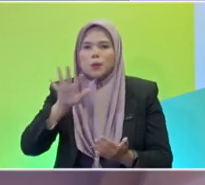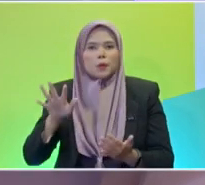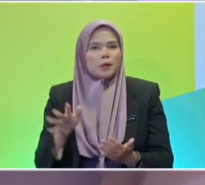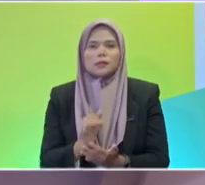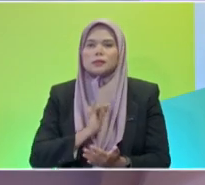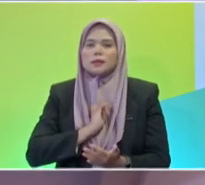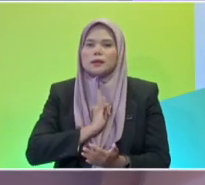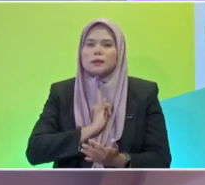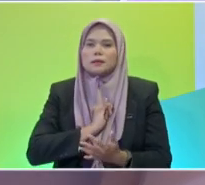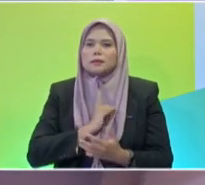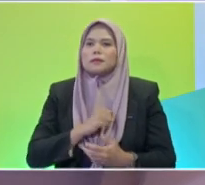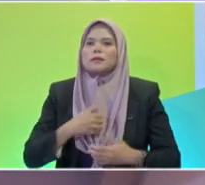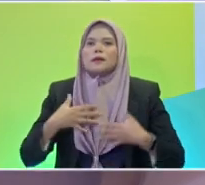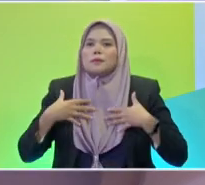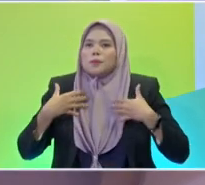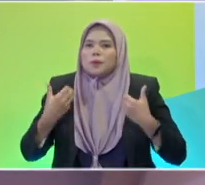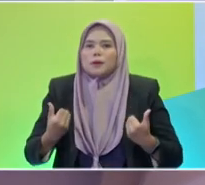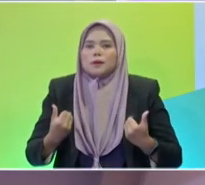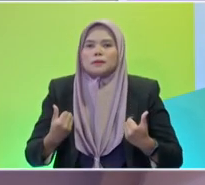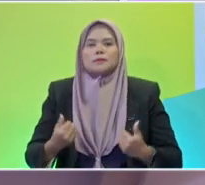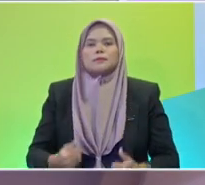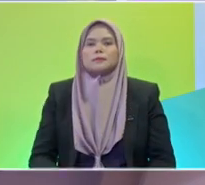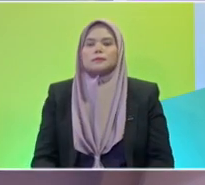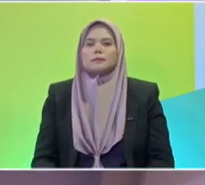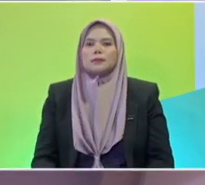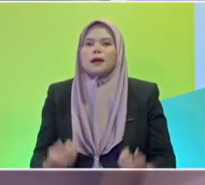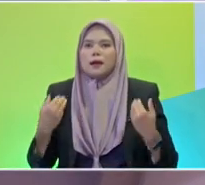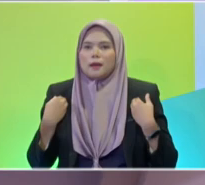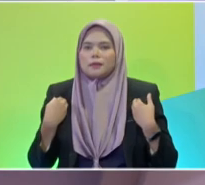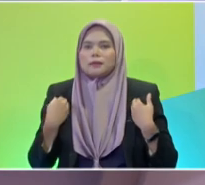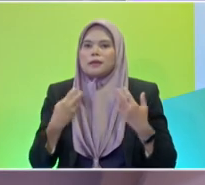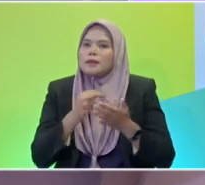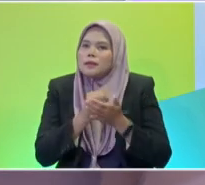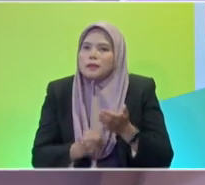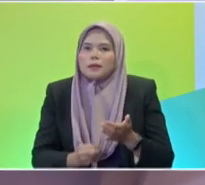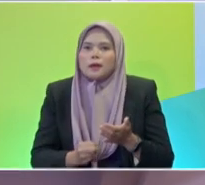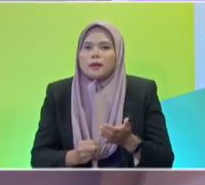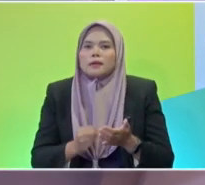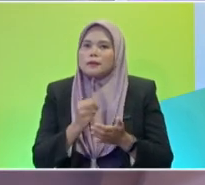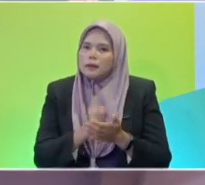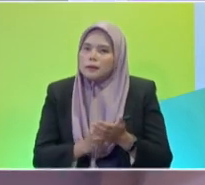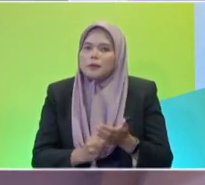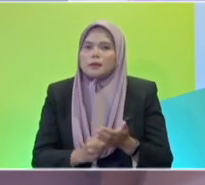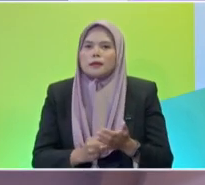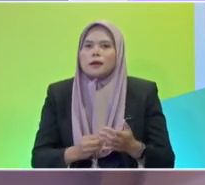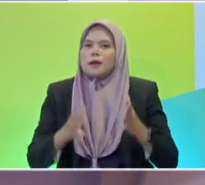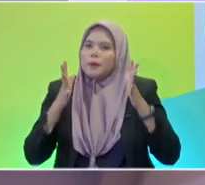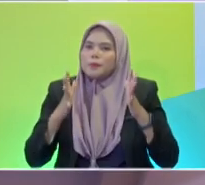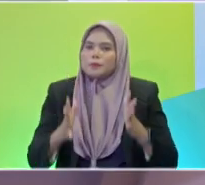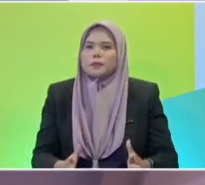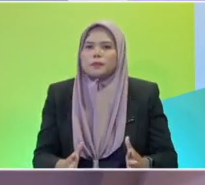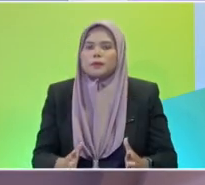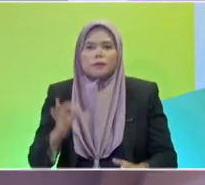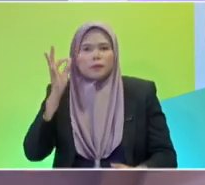anak murid saya dapat memberi pandangan-pandangan yang penting ada sifat manusiawi itu nilai itu belajar mana kita